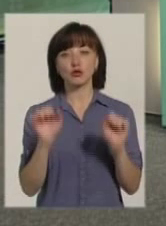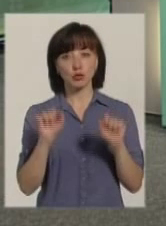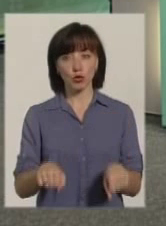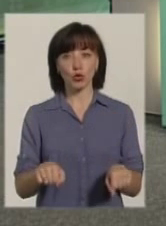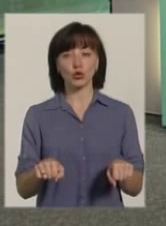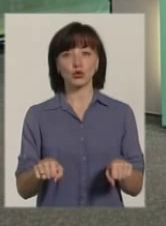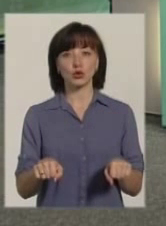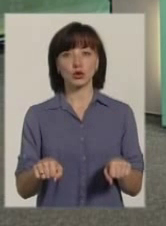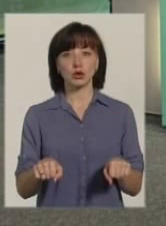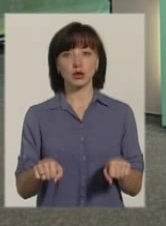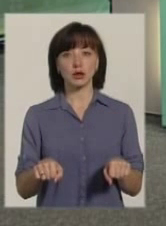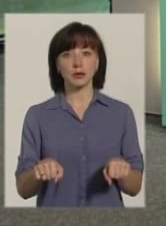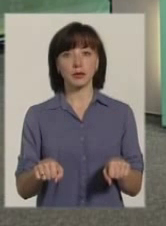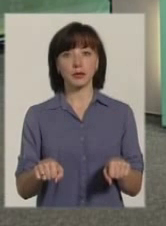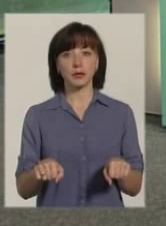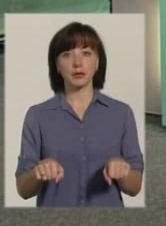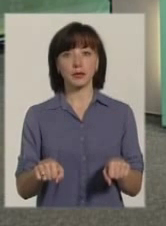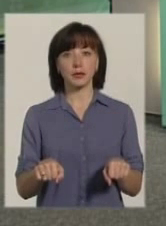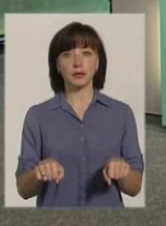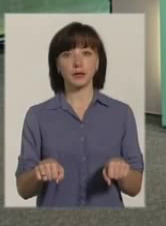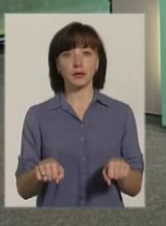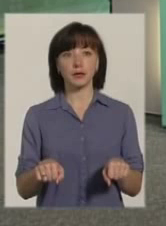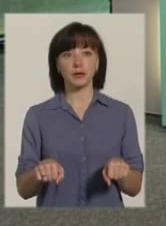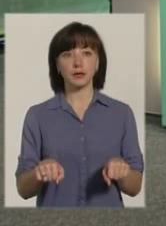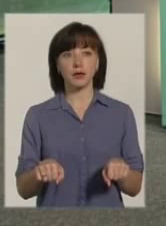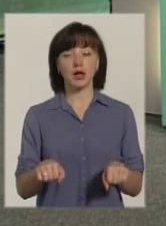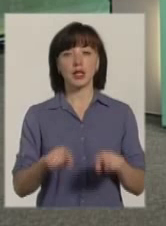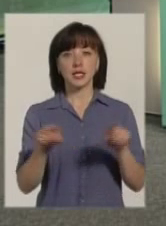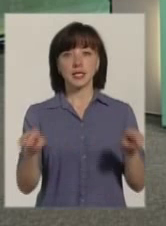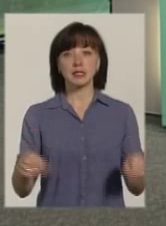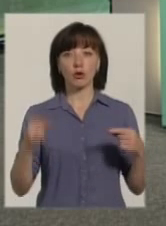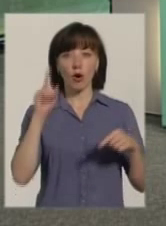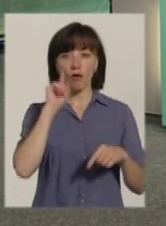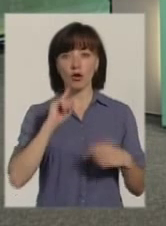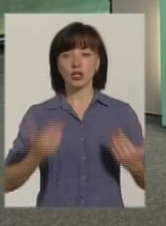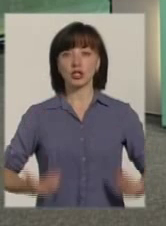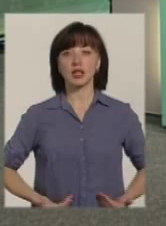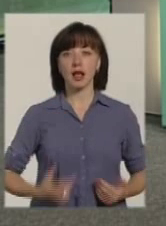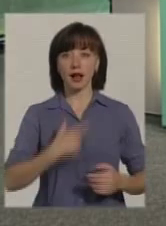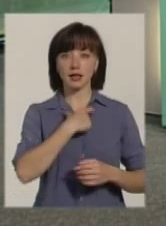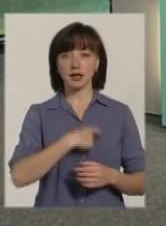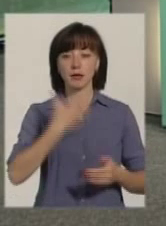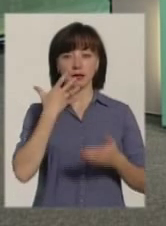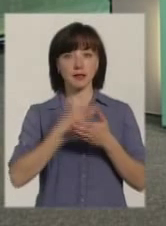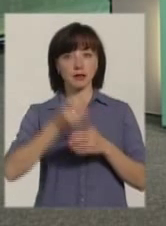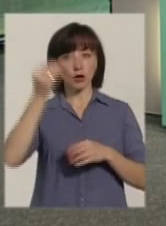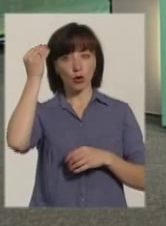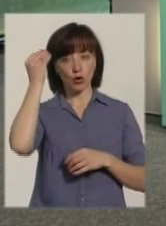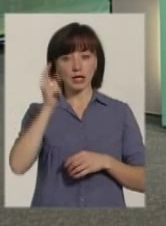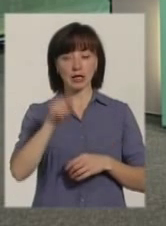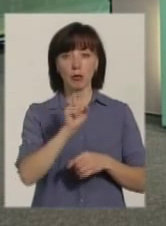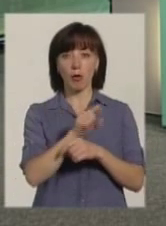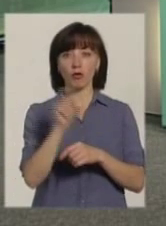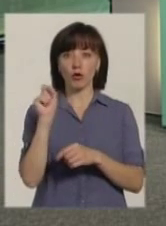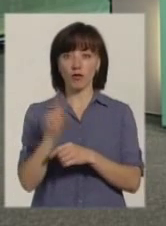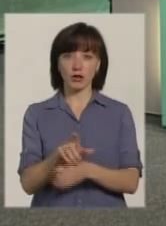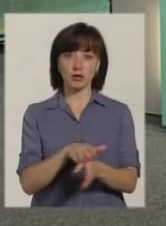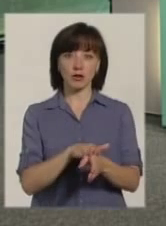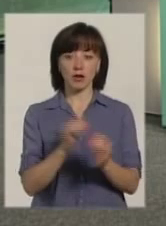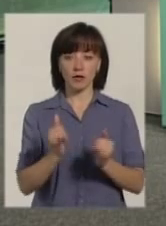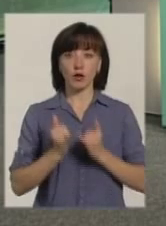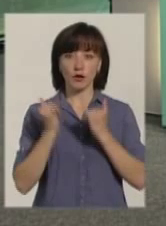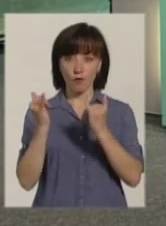зможуть в певній мірі створювати комфортне життя для себе на свій розсуд, ну, на тих повноваженнях, які відводяться